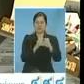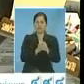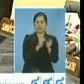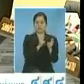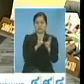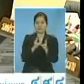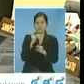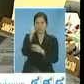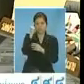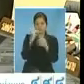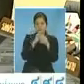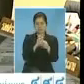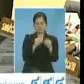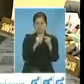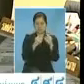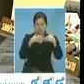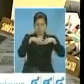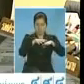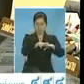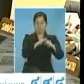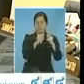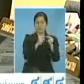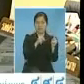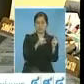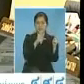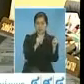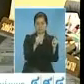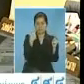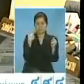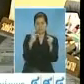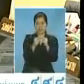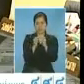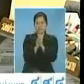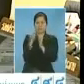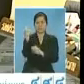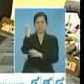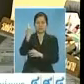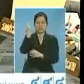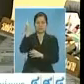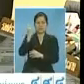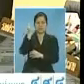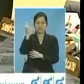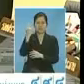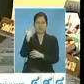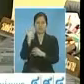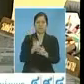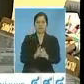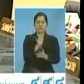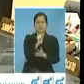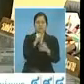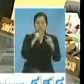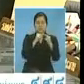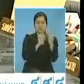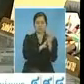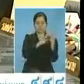การเชื่อมเมืองสู่การท่องเที่ยวประเทศไทยได้เป็นถือว่าเป็นแหล่งท่องเที่ยวที่ได้รับ